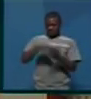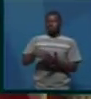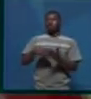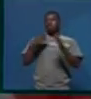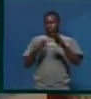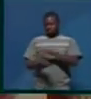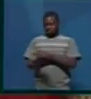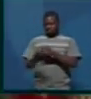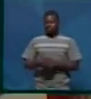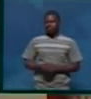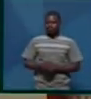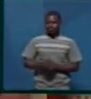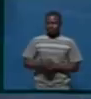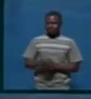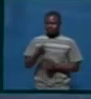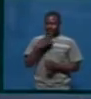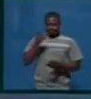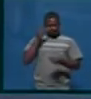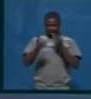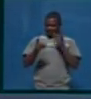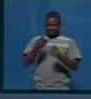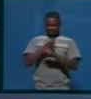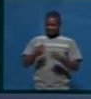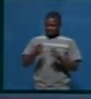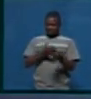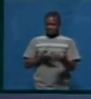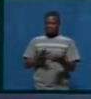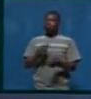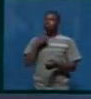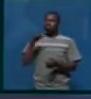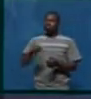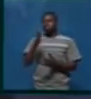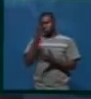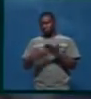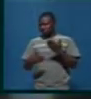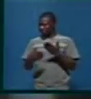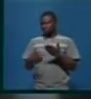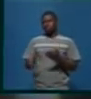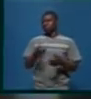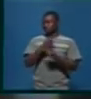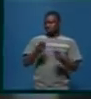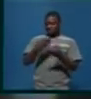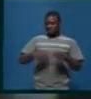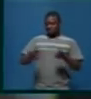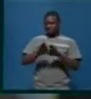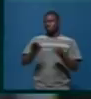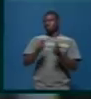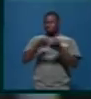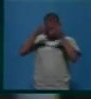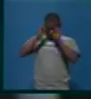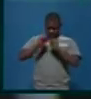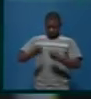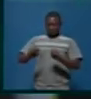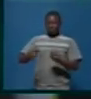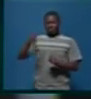C'était un discours très attendu, qualifié par certains de plus important depuis la présidence de Nelson Mandela. Escorté jusqu'au Parlement sud-africain,